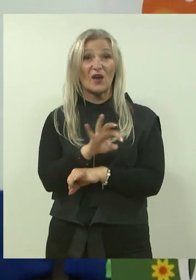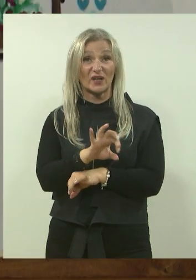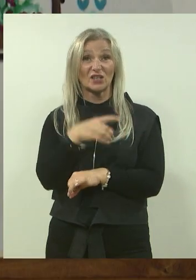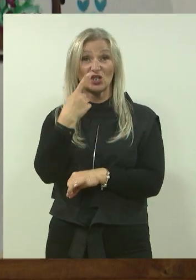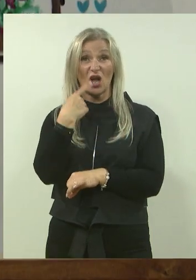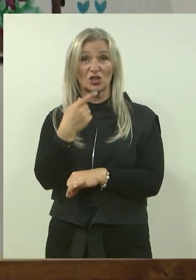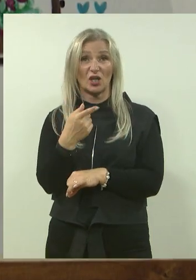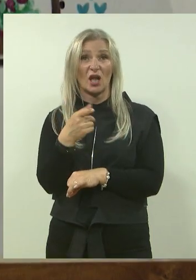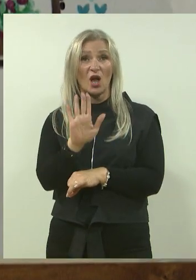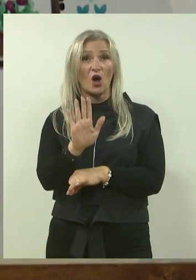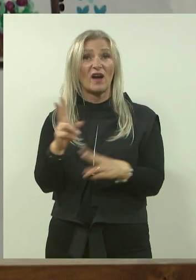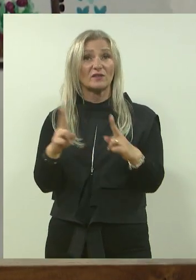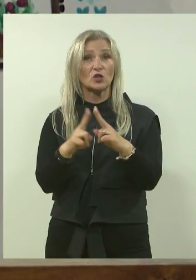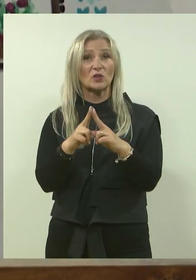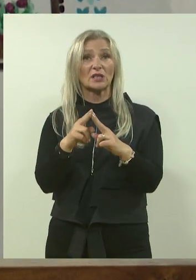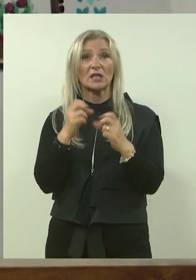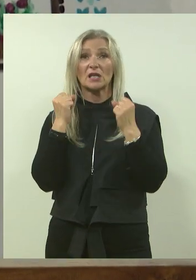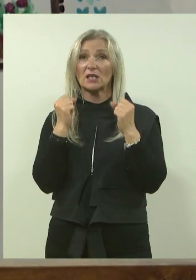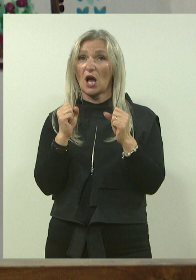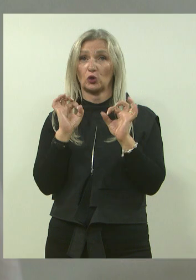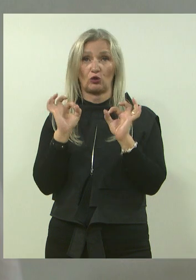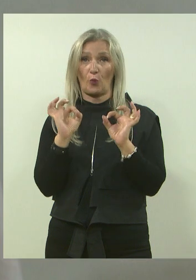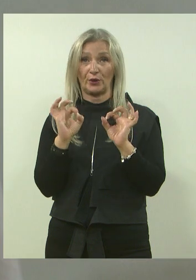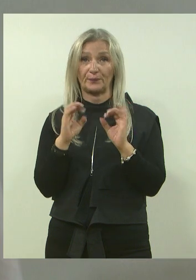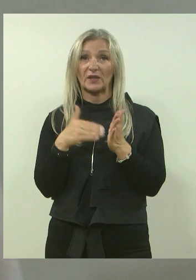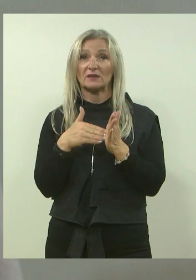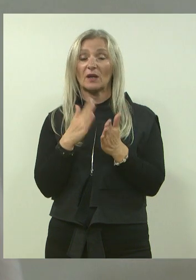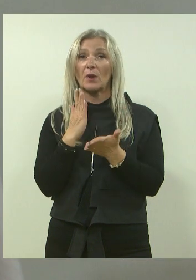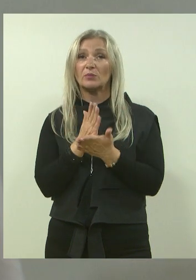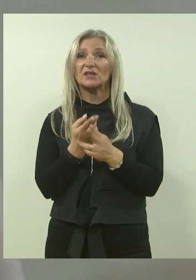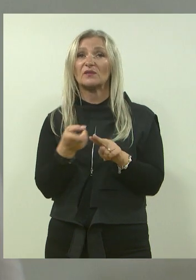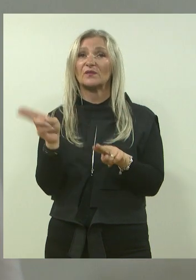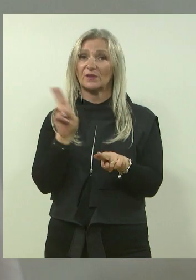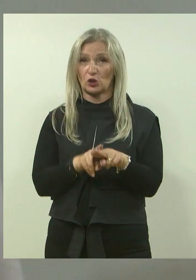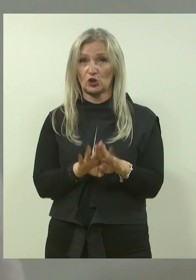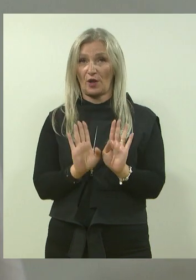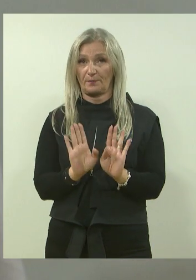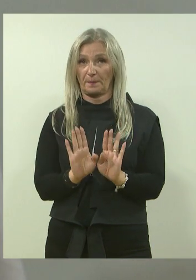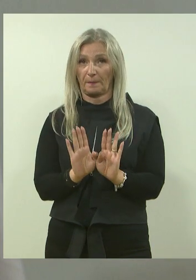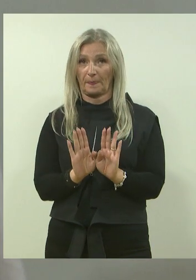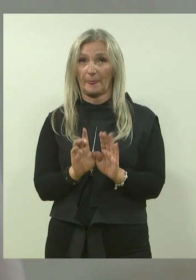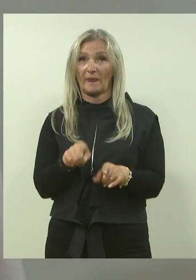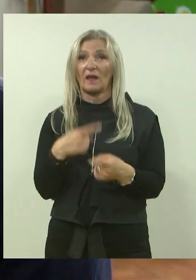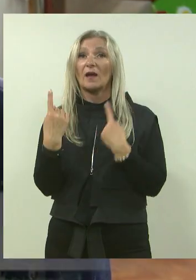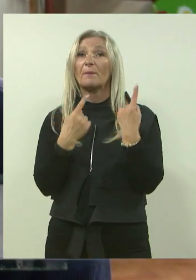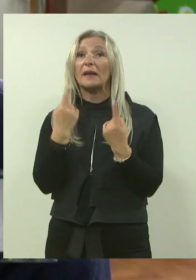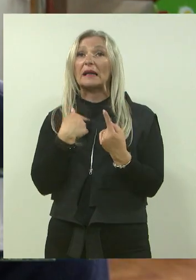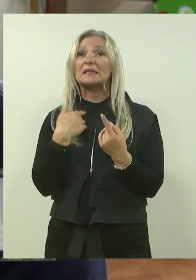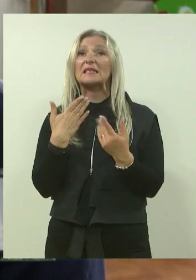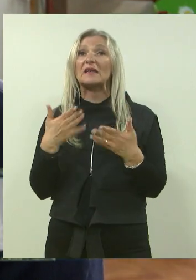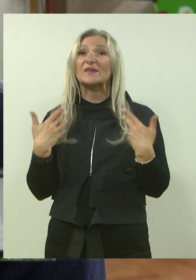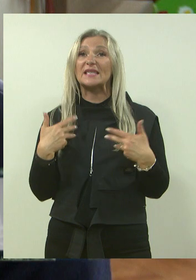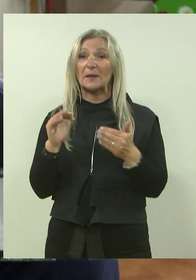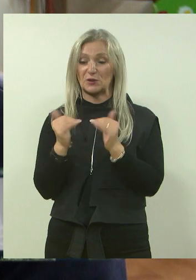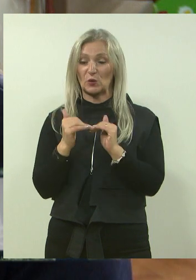Mateje Dugalić, ovakvi su susreti više nego dobrodošli i trebalo bi ih biti još i više. Evo, ovom prilikom se veselim još jednoj suradnji. Bili